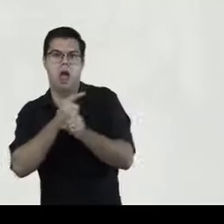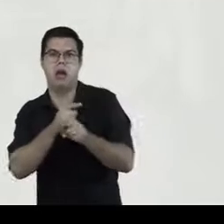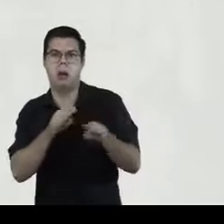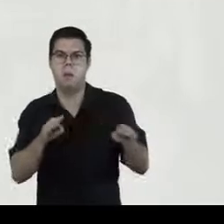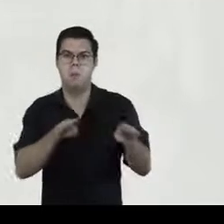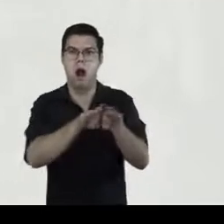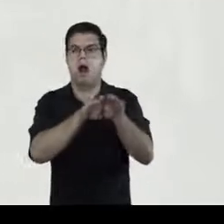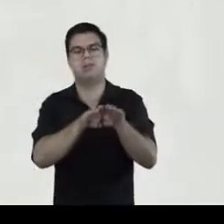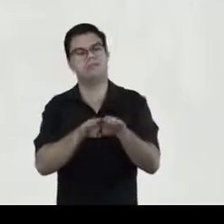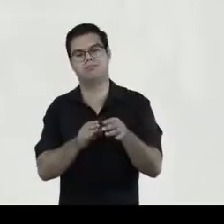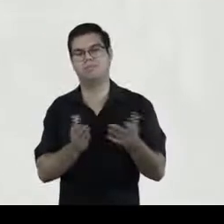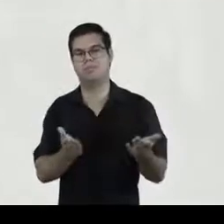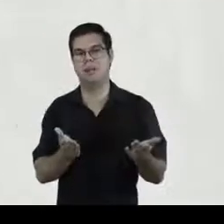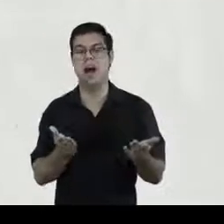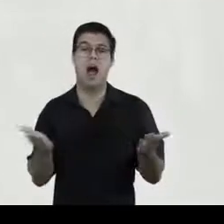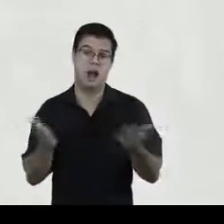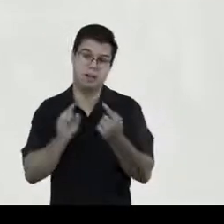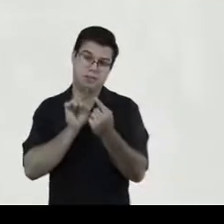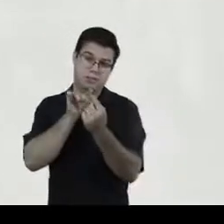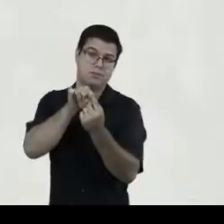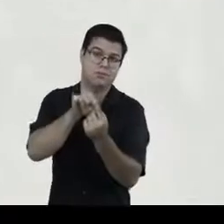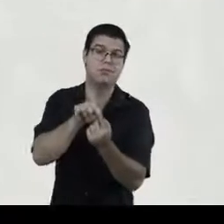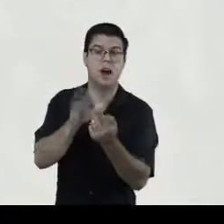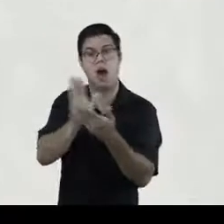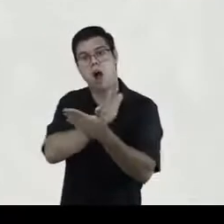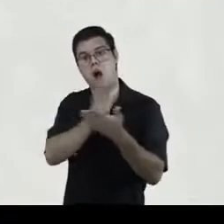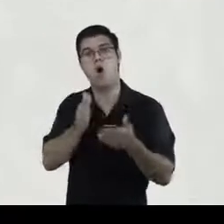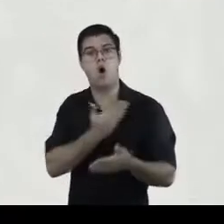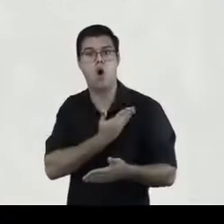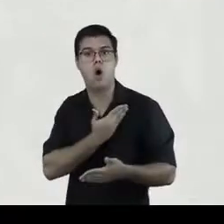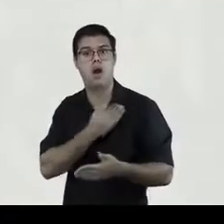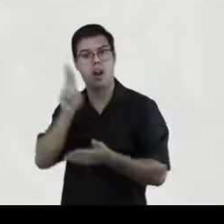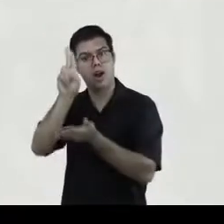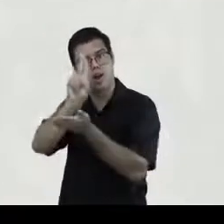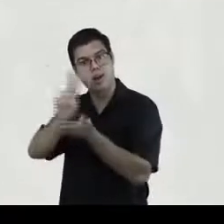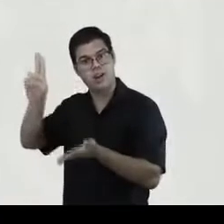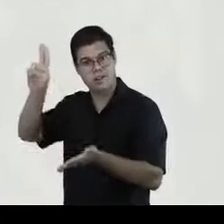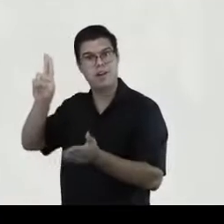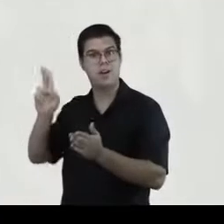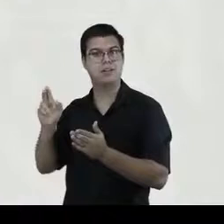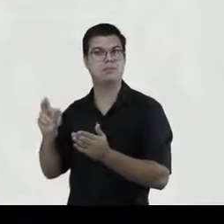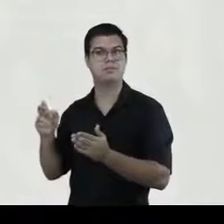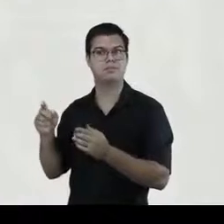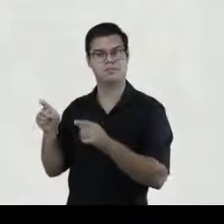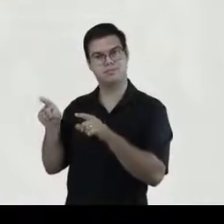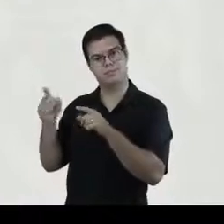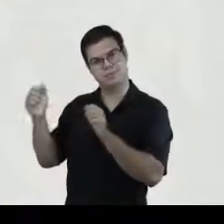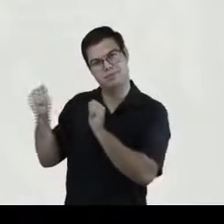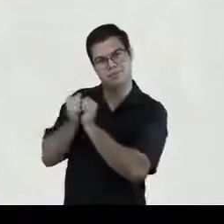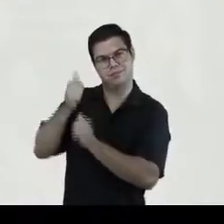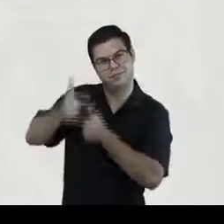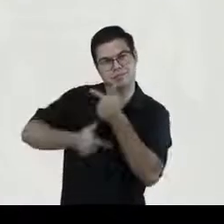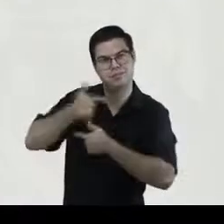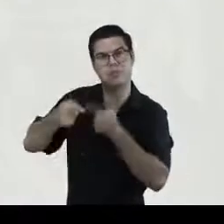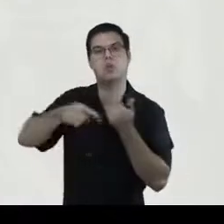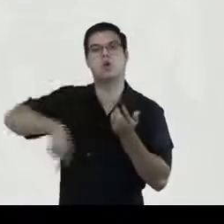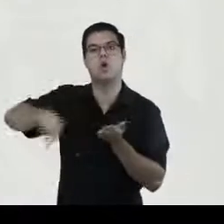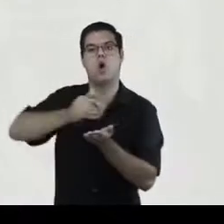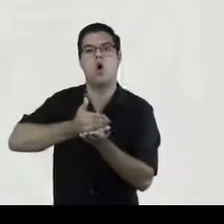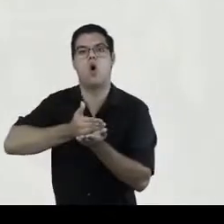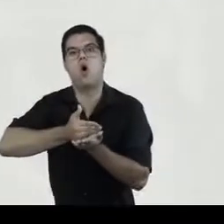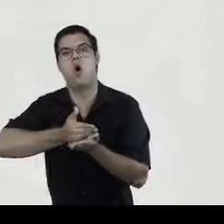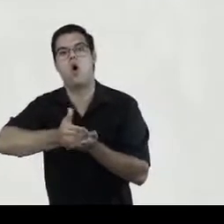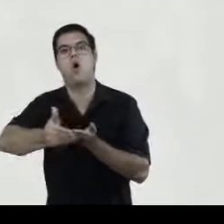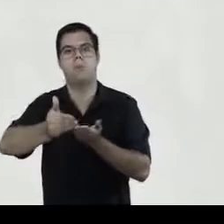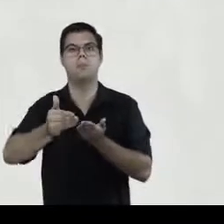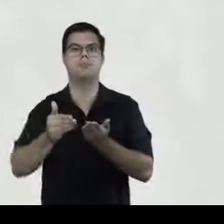von der Universität Erlangen eingehakt habe und wir haben versucht, ob wir in dieser Hinsicht nicht mit